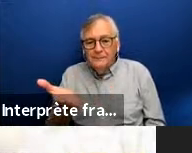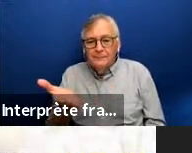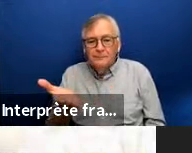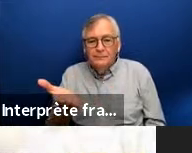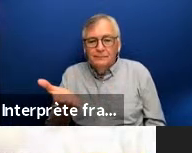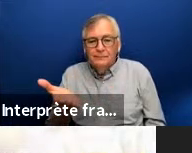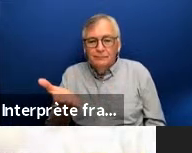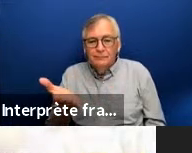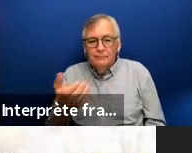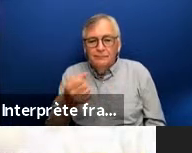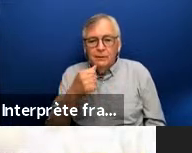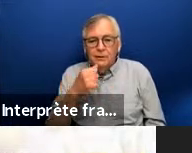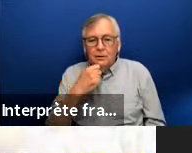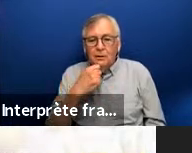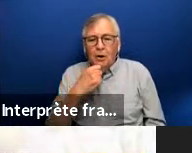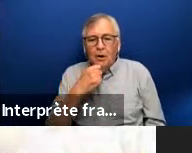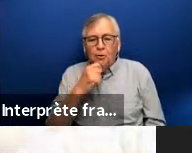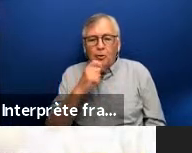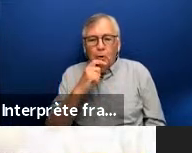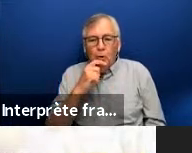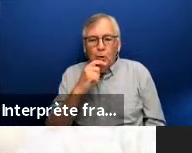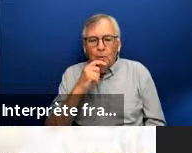voulez.